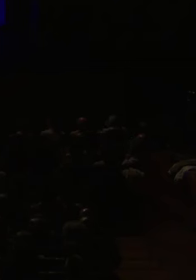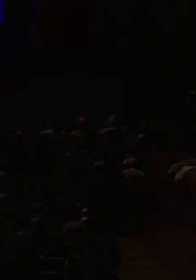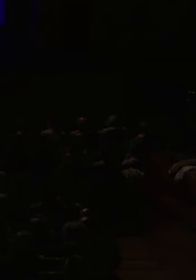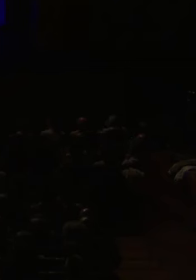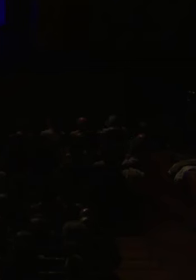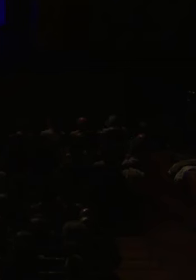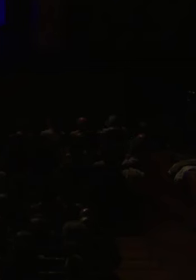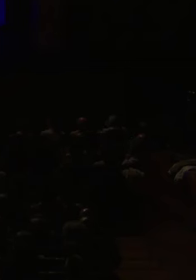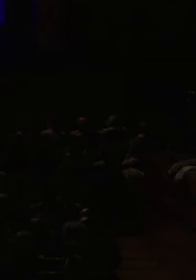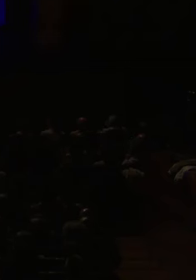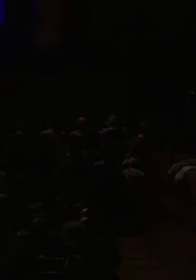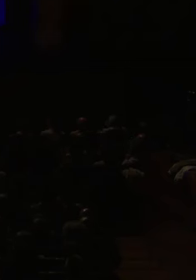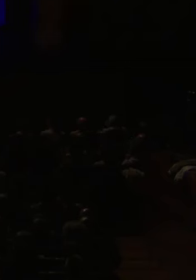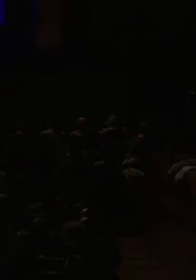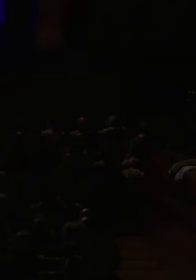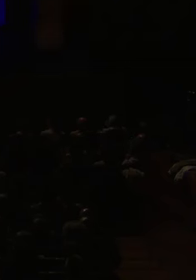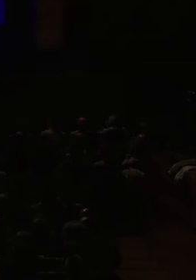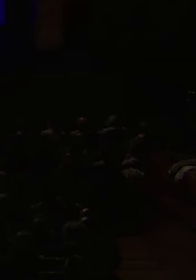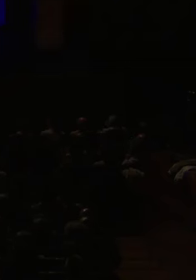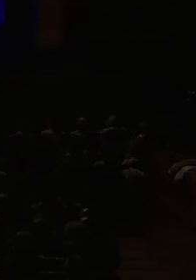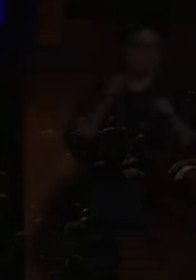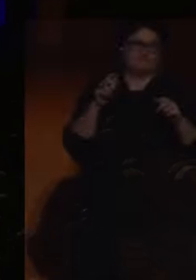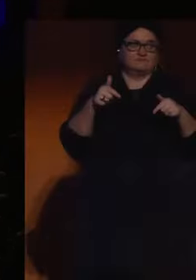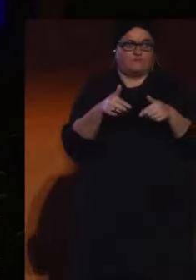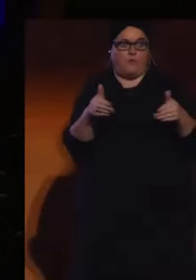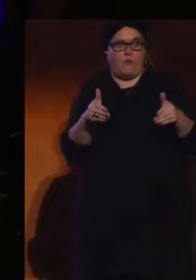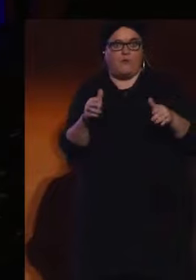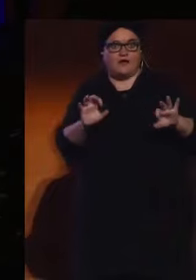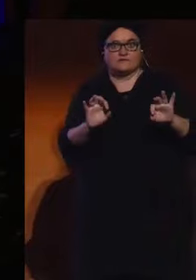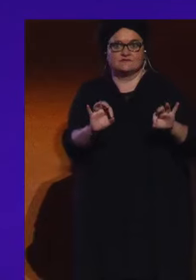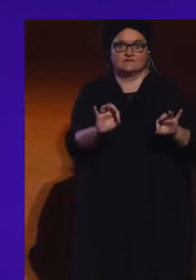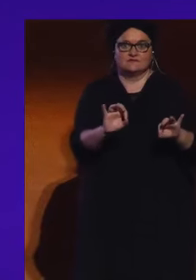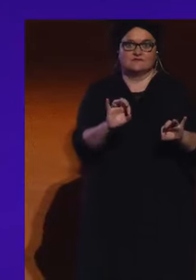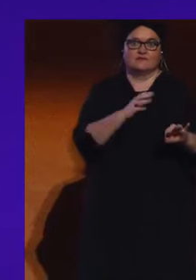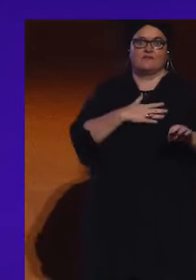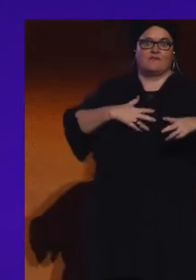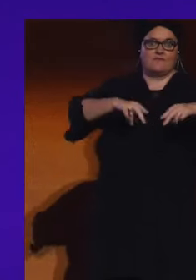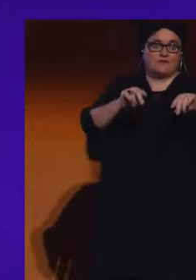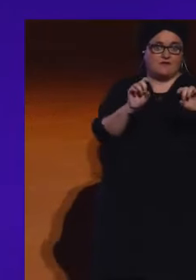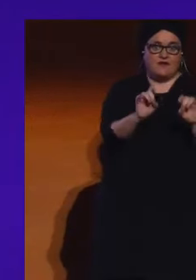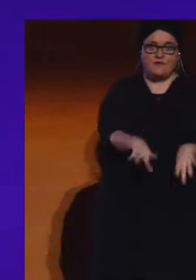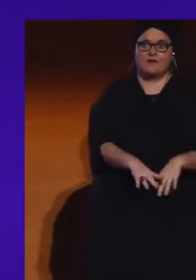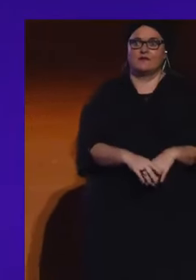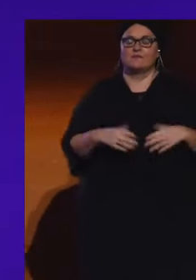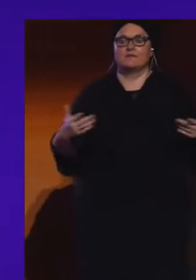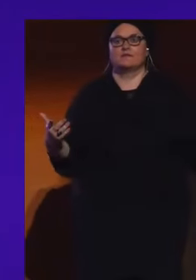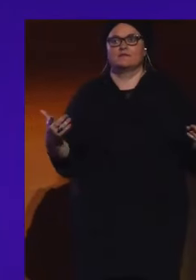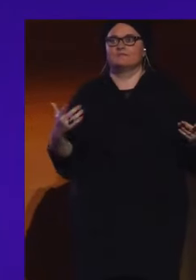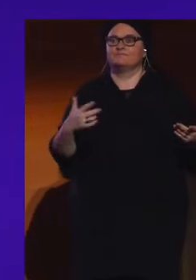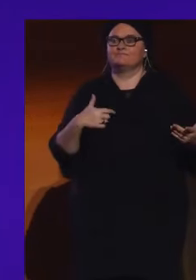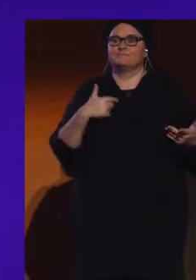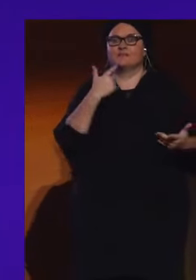Zorionak eta eskerrak emanez hasi dut ekitaldia eta berdin bukatu nahi nuke, baina ezin esango